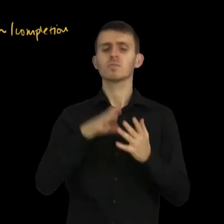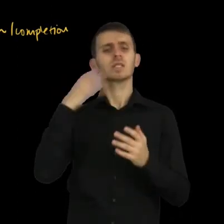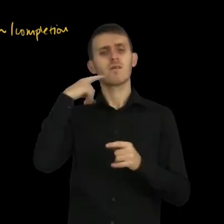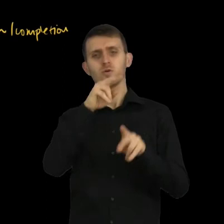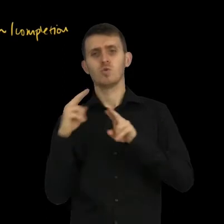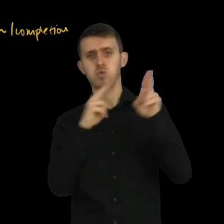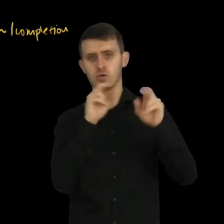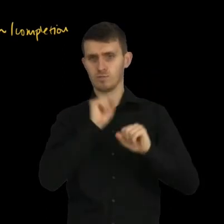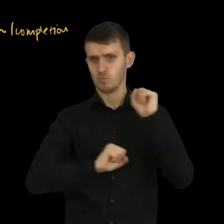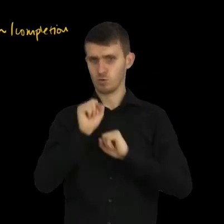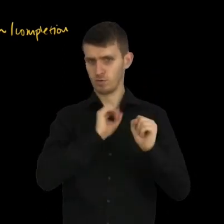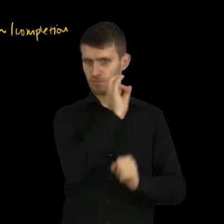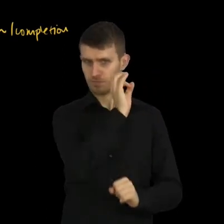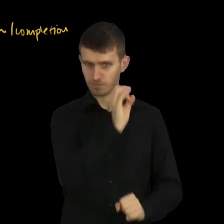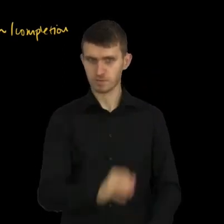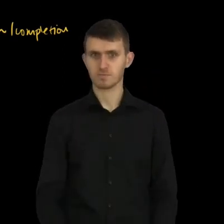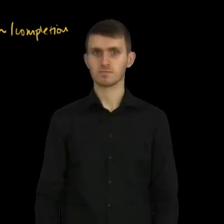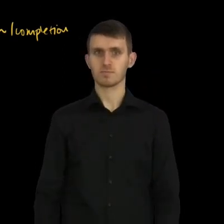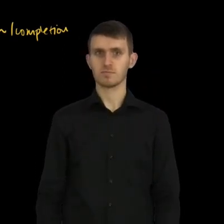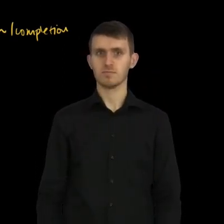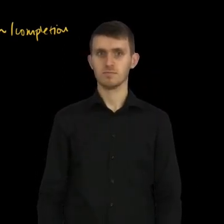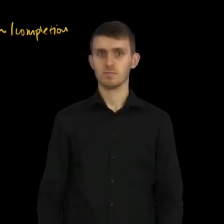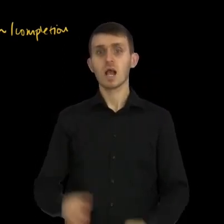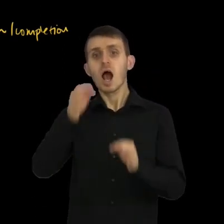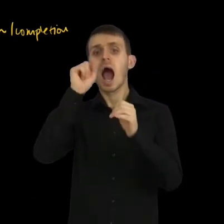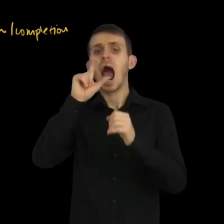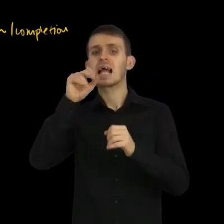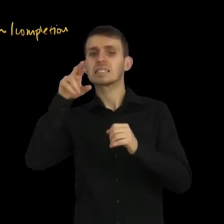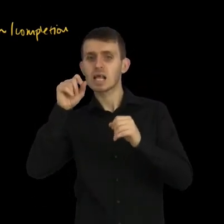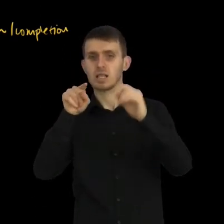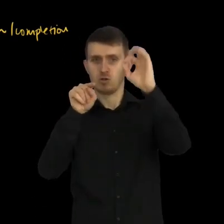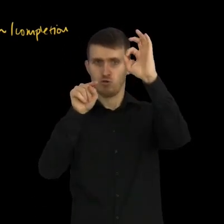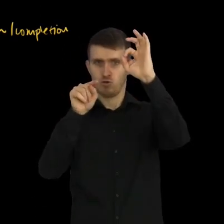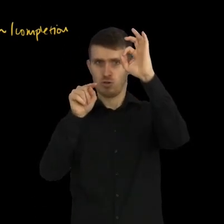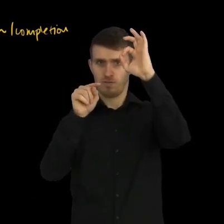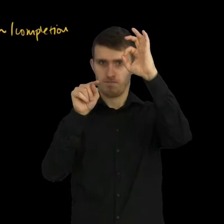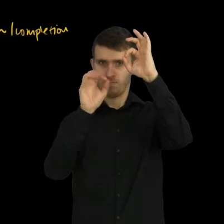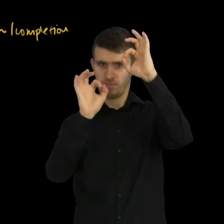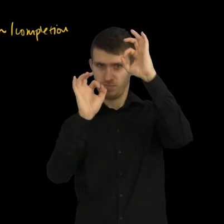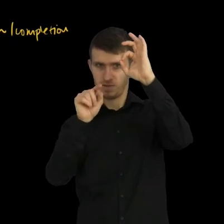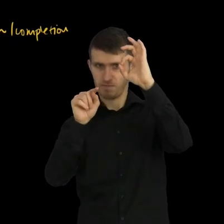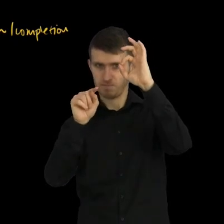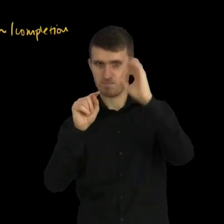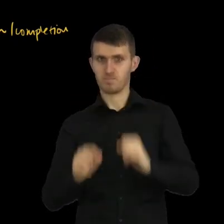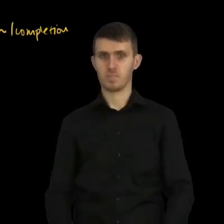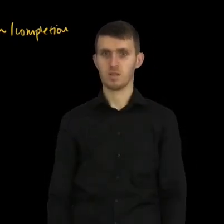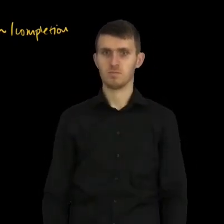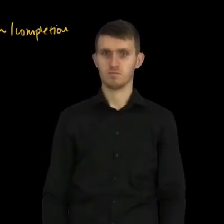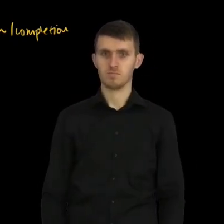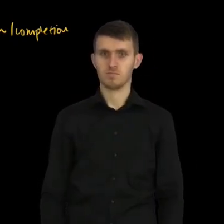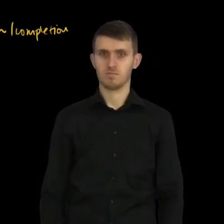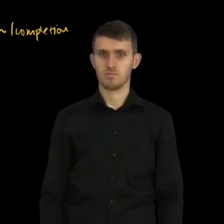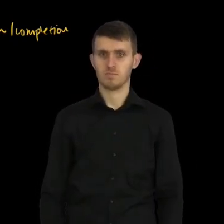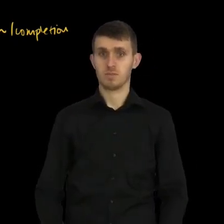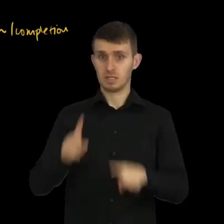to była wtedy częścią cesarstwa rzymskiego aleksandra leży tutaj u w y